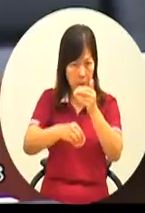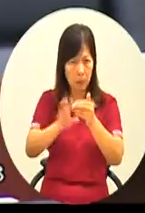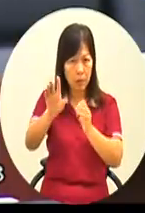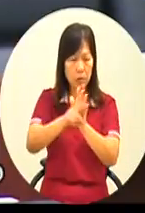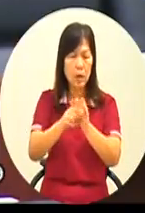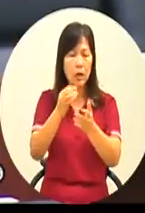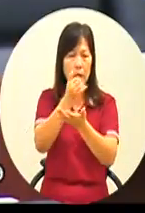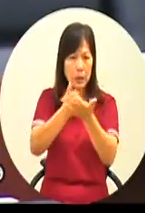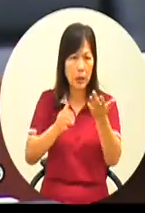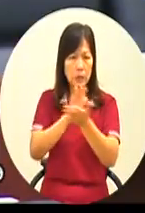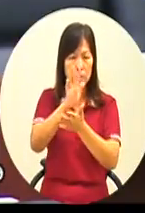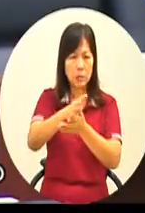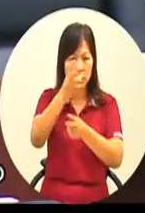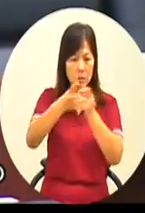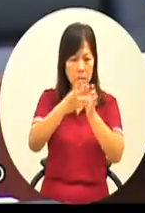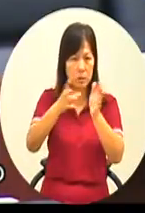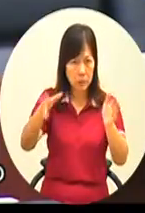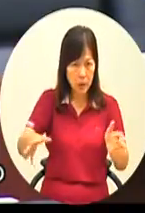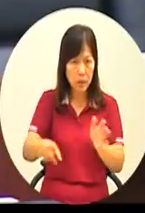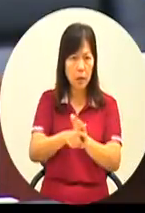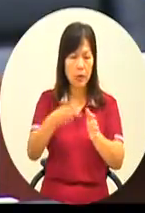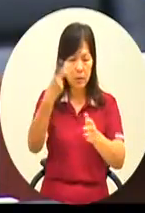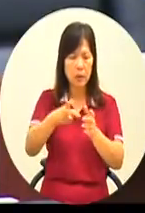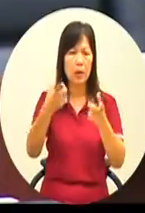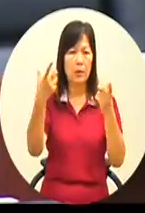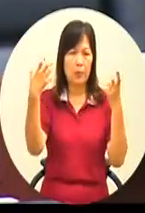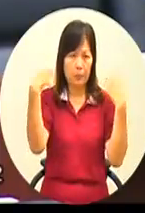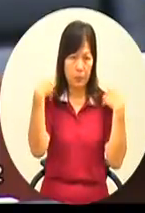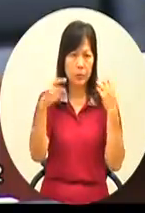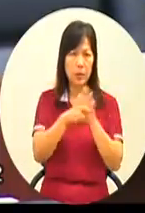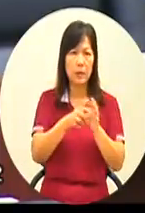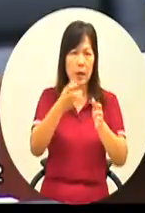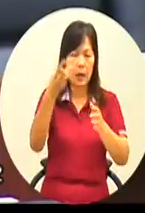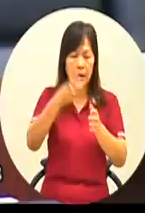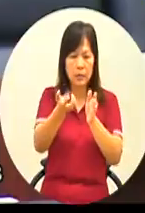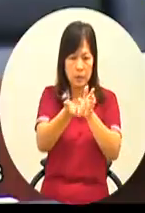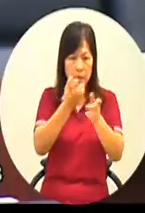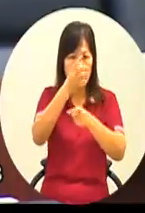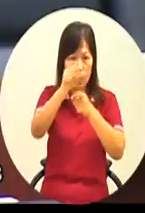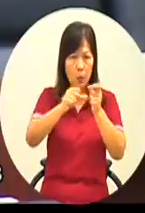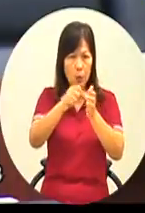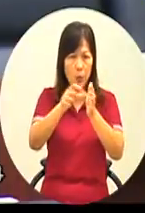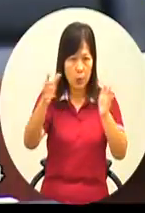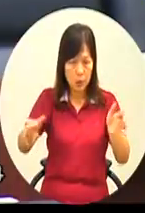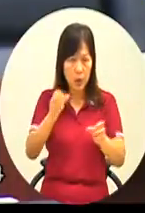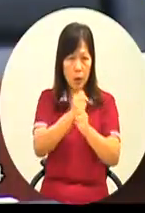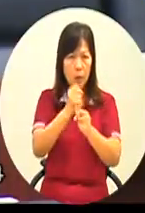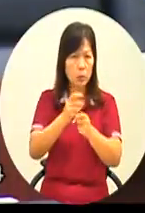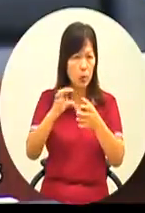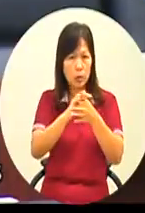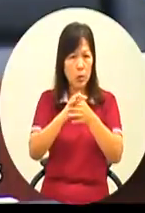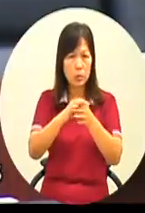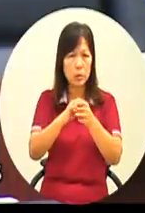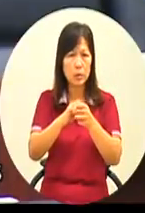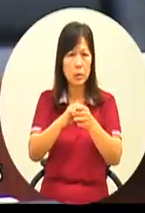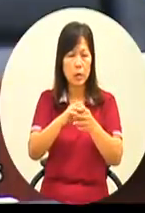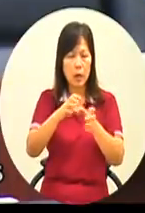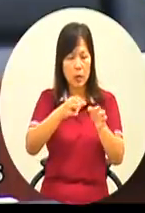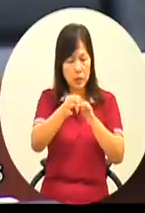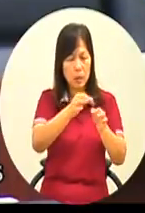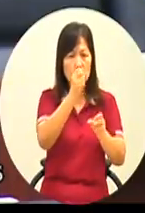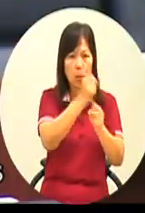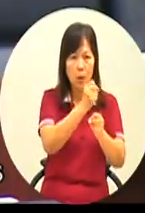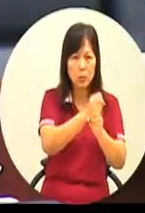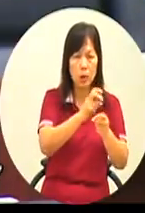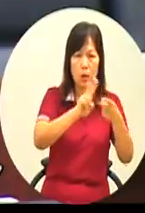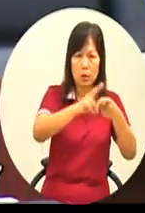职后的3年，不可以担任与其离职前5年内职务直接相关之盈利事业之董